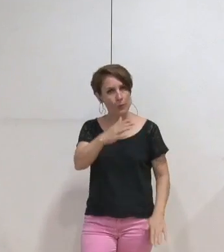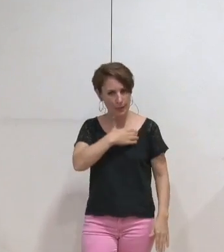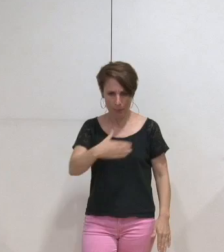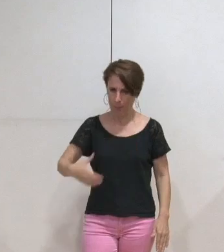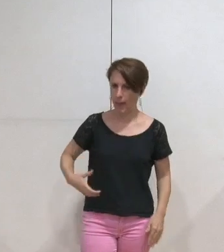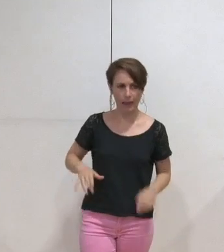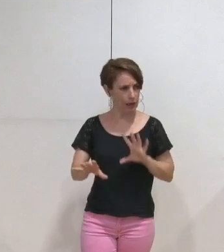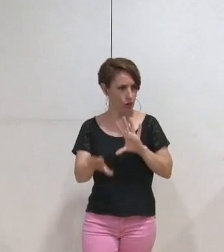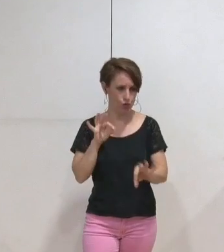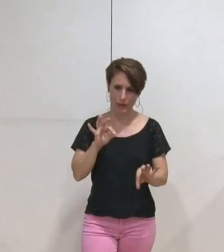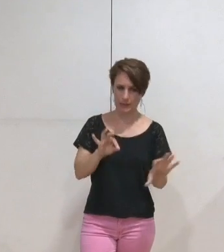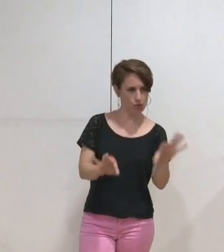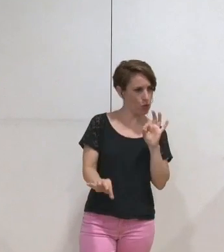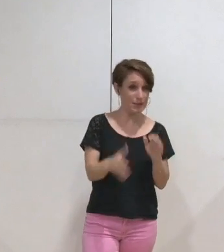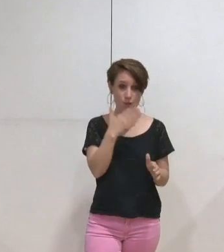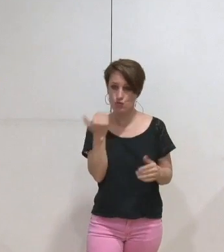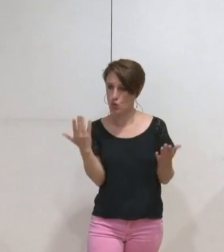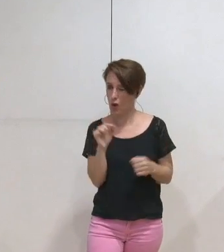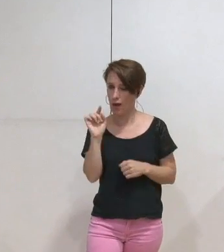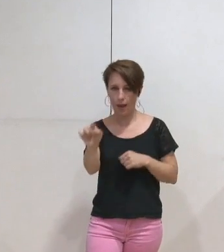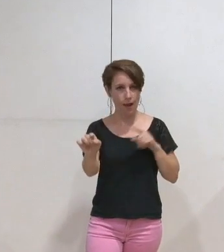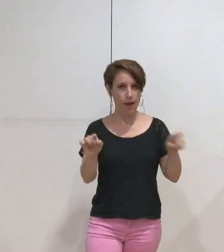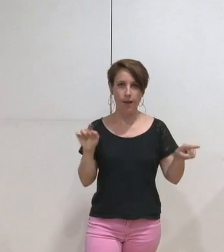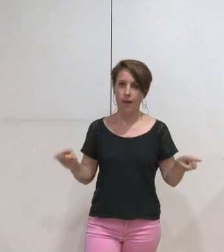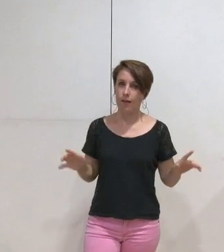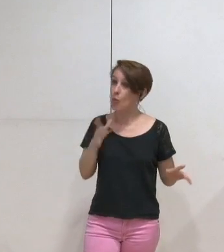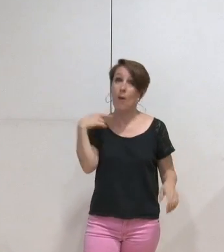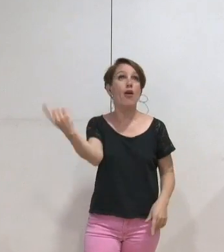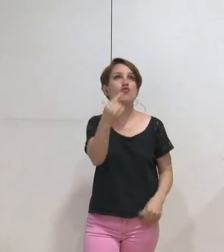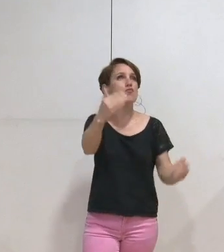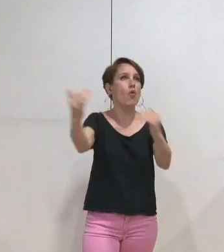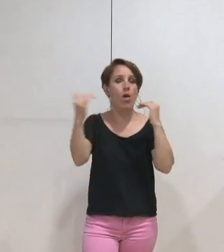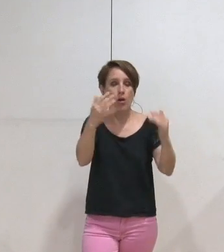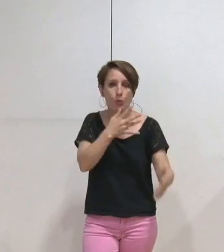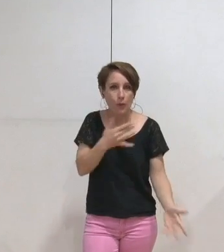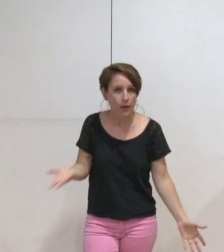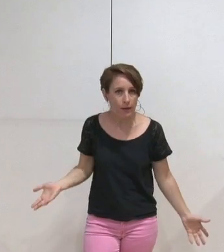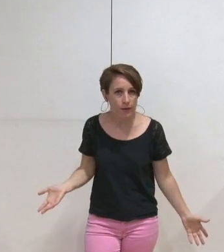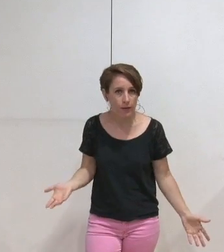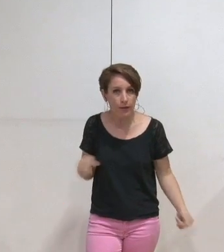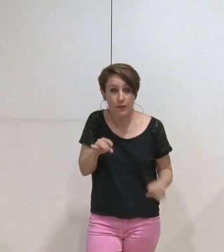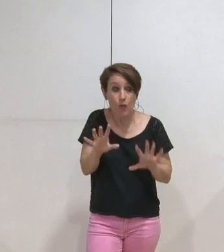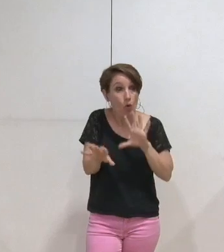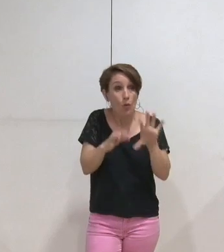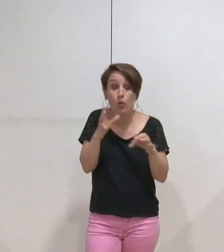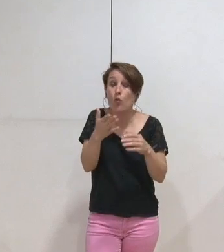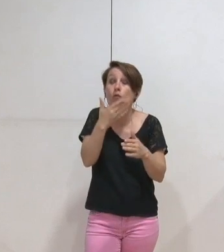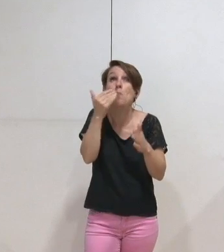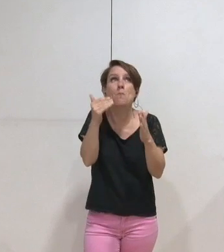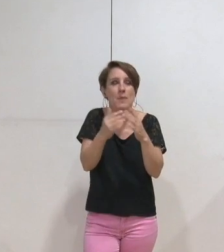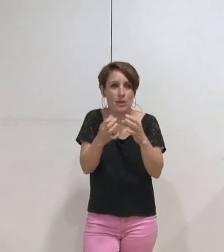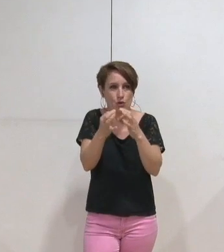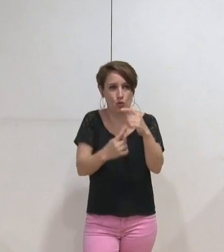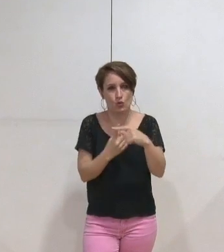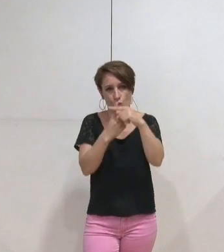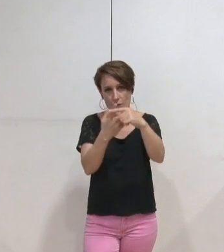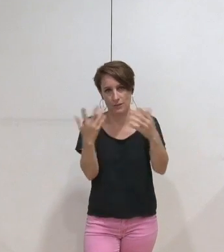faire pour chercher les bienfaits global globaux d'une situation et pour chercher les bienfaits globaux de d'une population alors